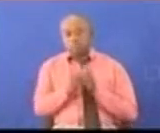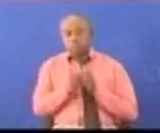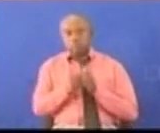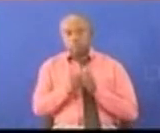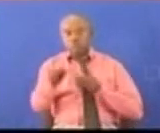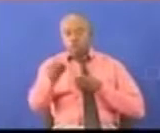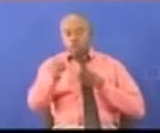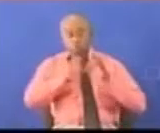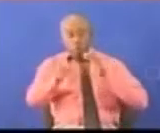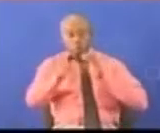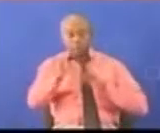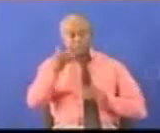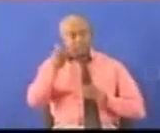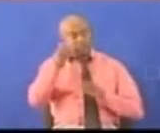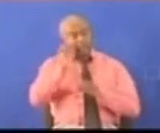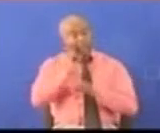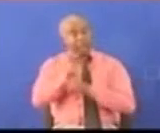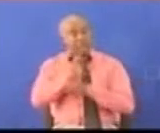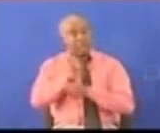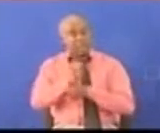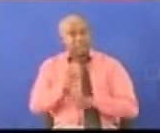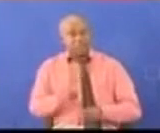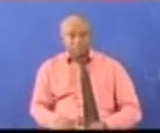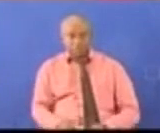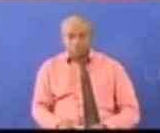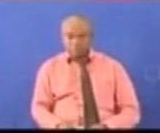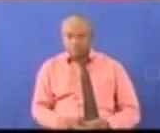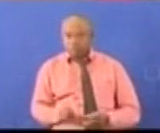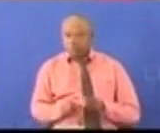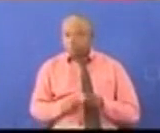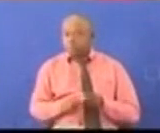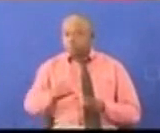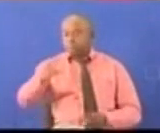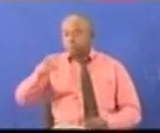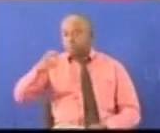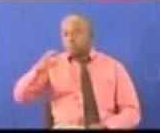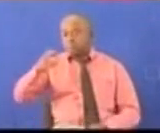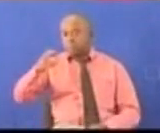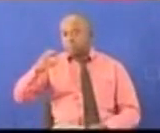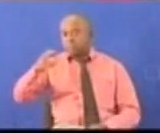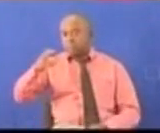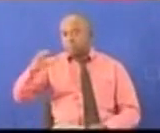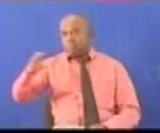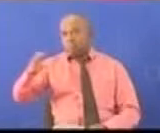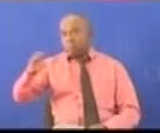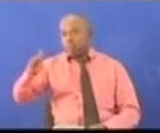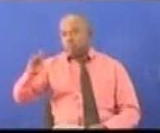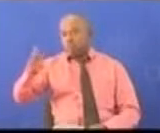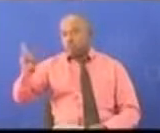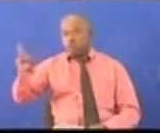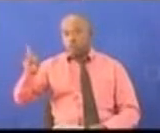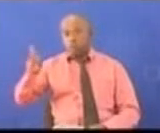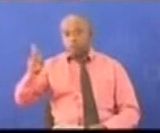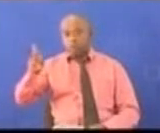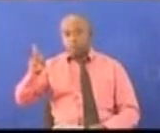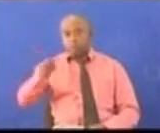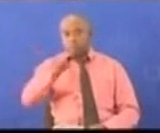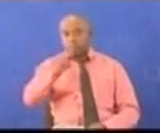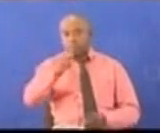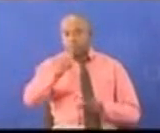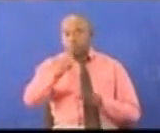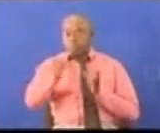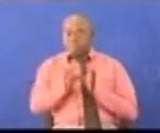sana. Paul Okech, Special Assistant, you're welcome Okech.